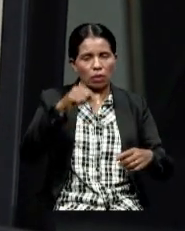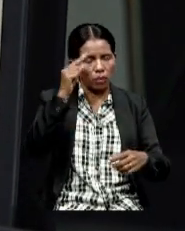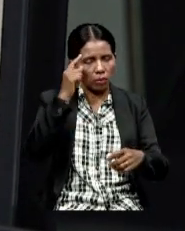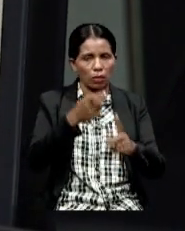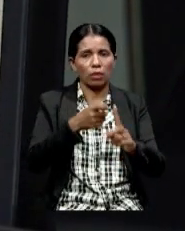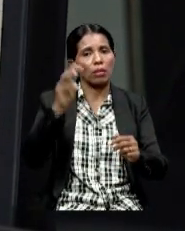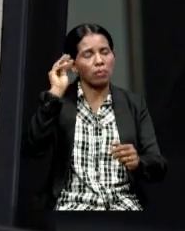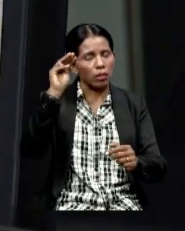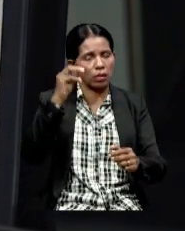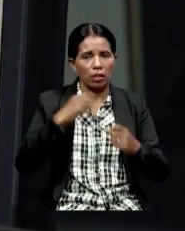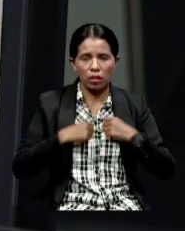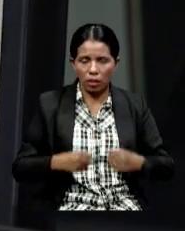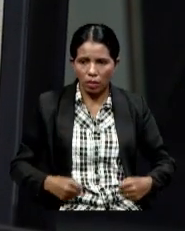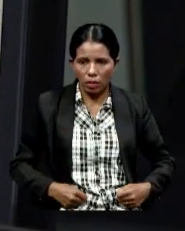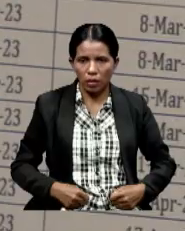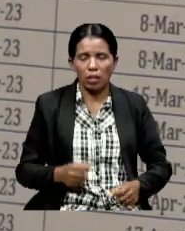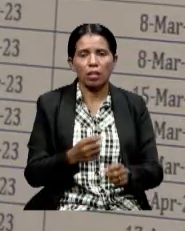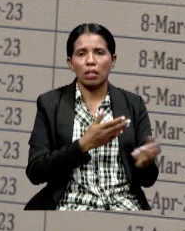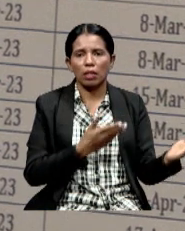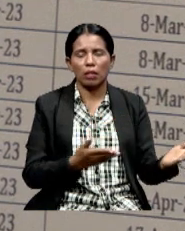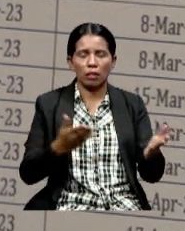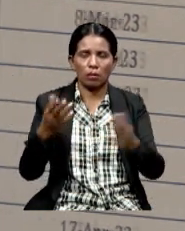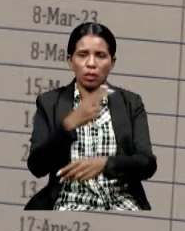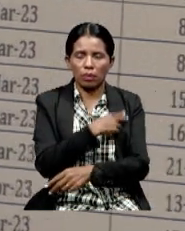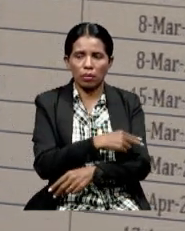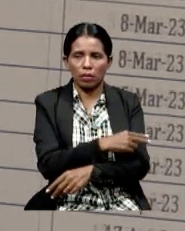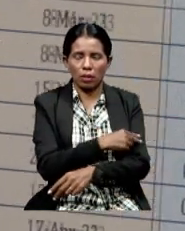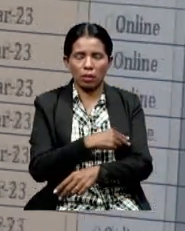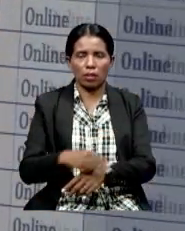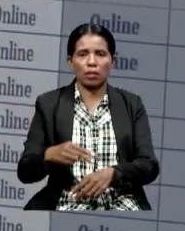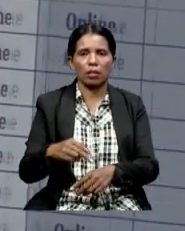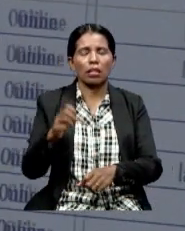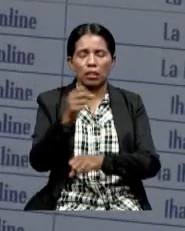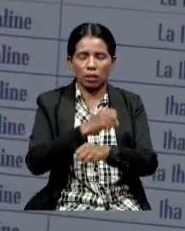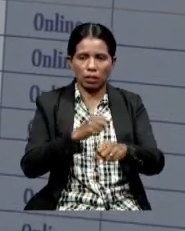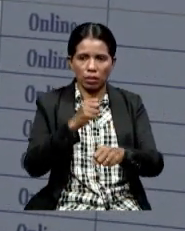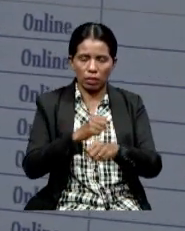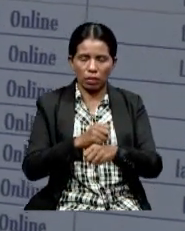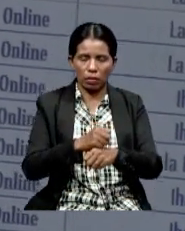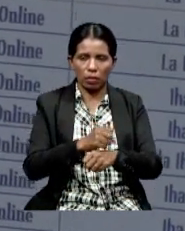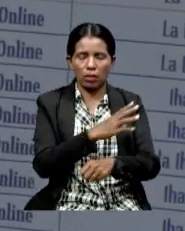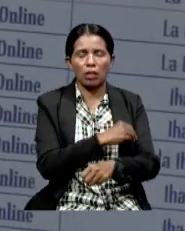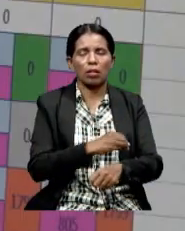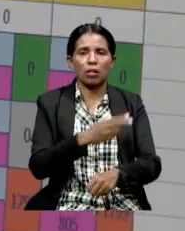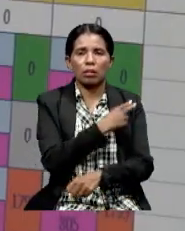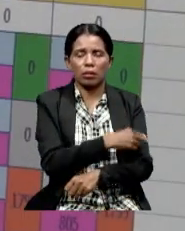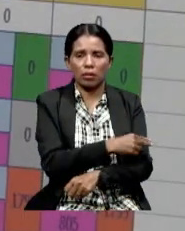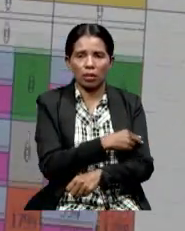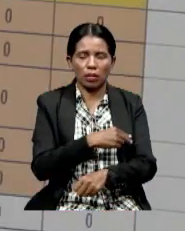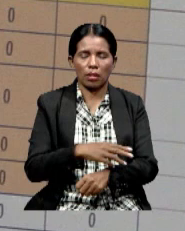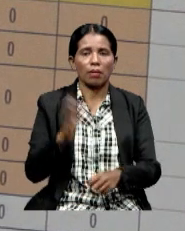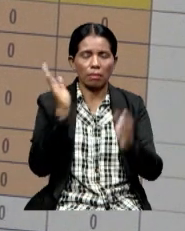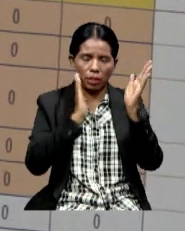lihusi Ministério Saúde, halo transferência ba Hospital Mount Elizabeth Singapura, Hospital Eye Health Medical Center